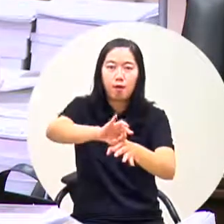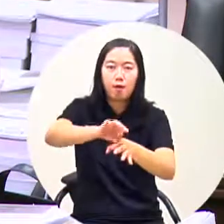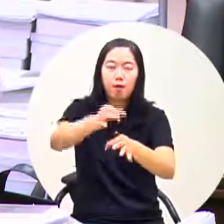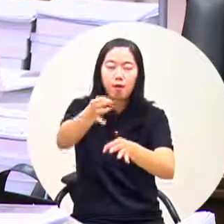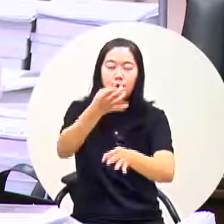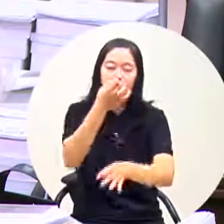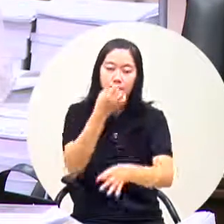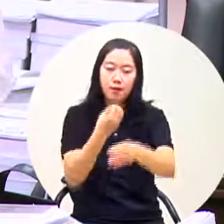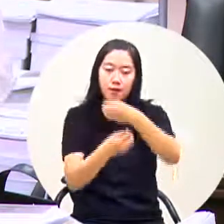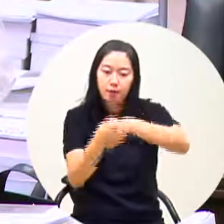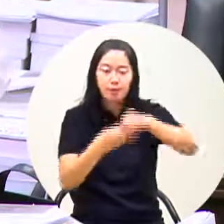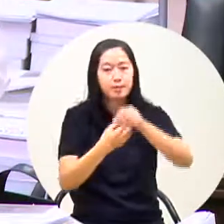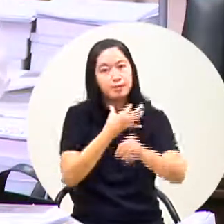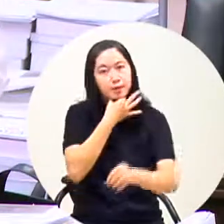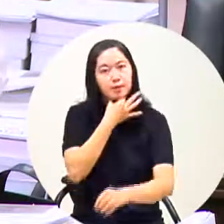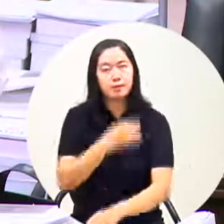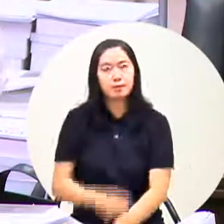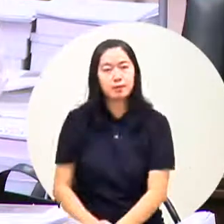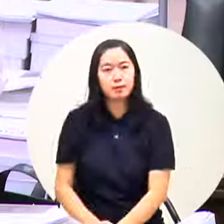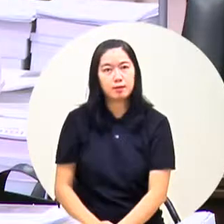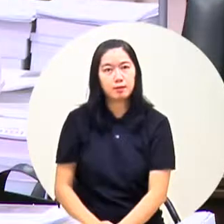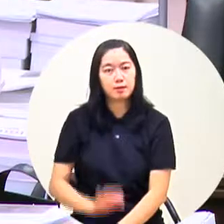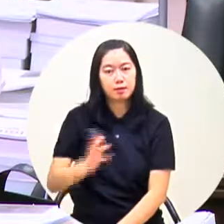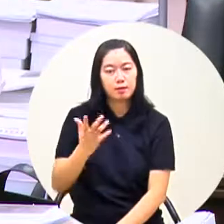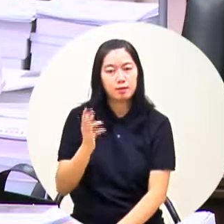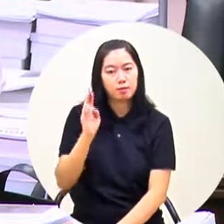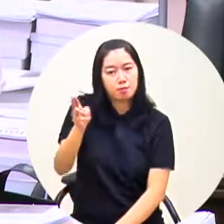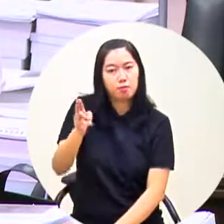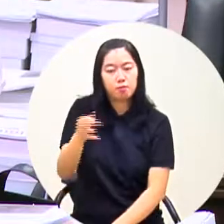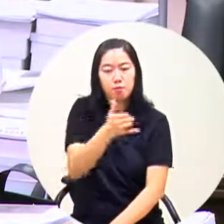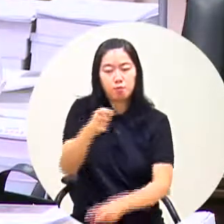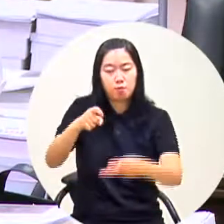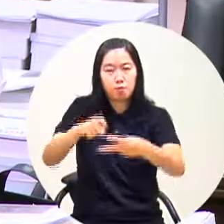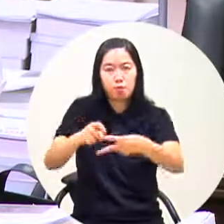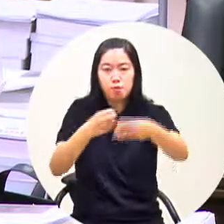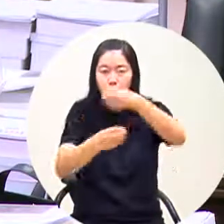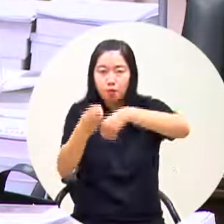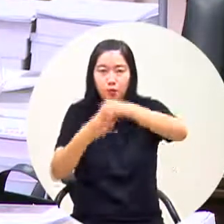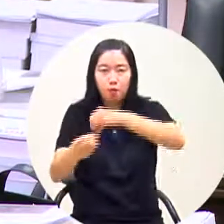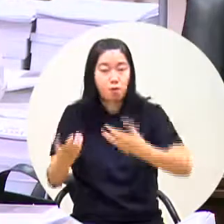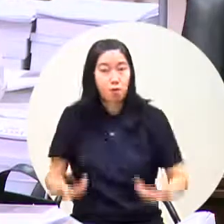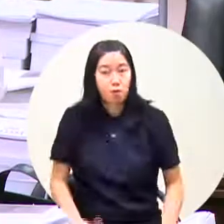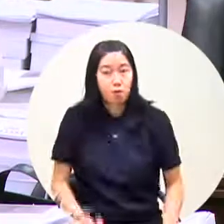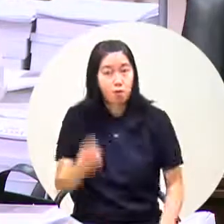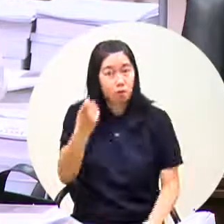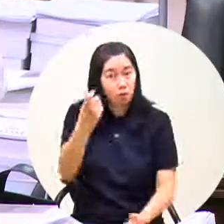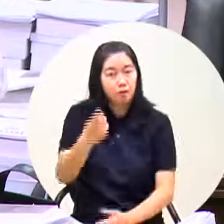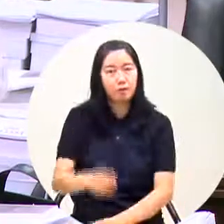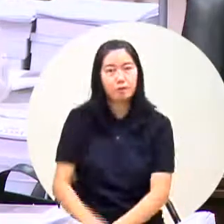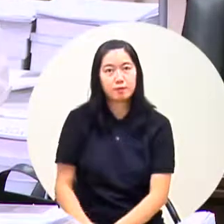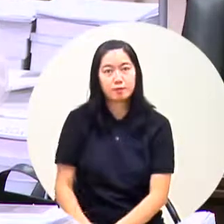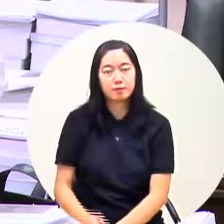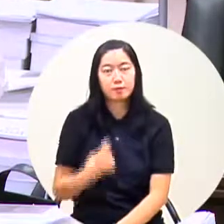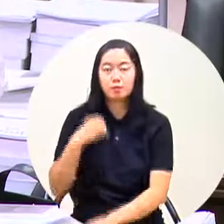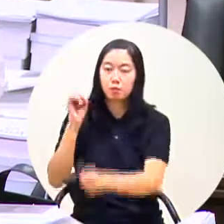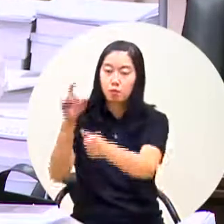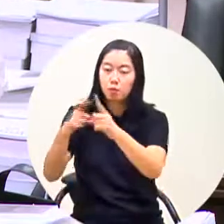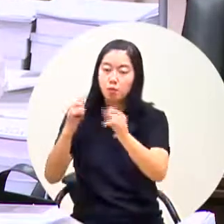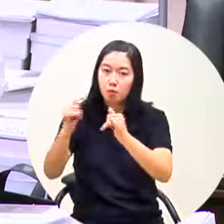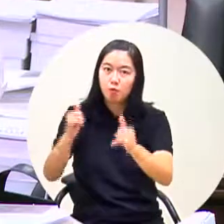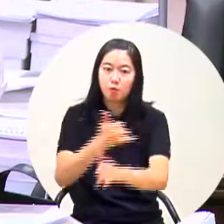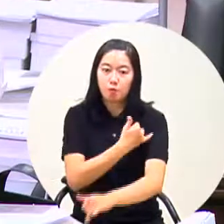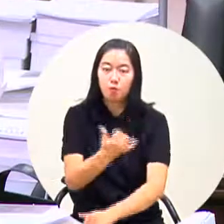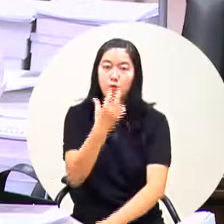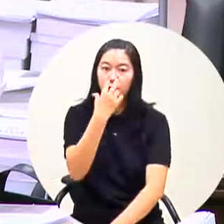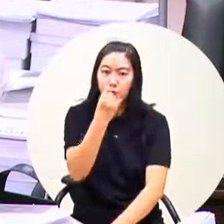但是我们也不准人家的员工轮休。我们跟人家讲说，我们的里民礼拜六、礼拜日也要